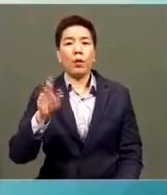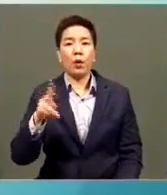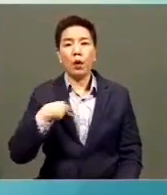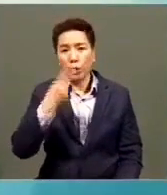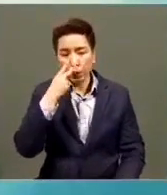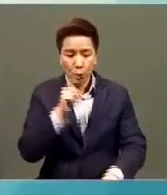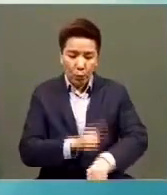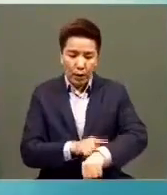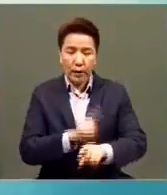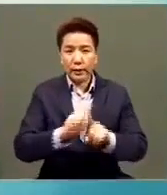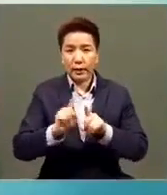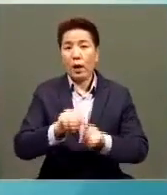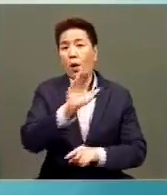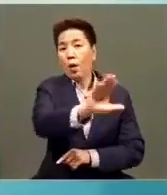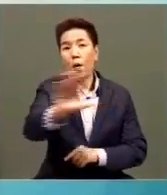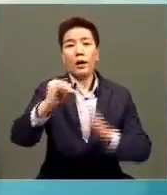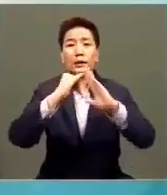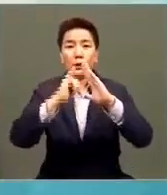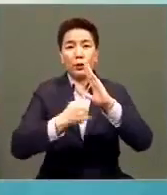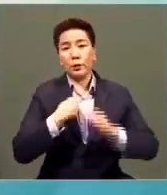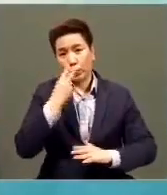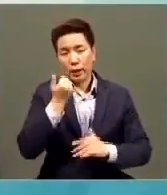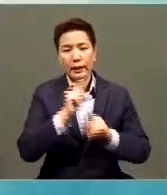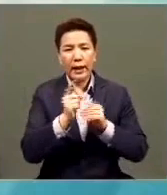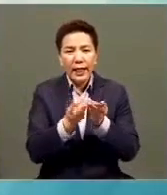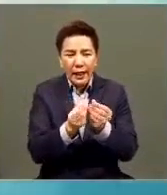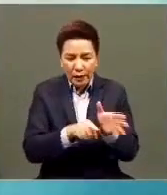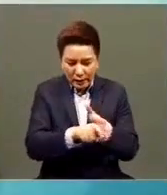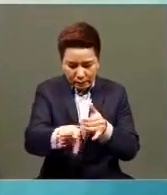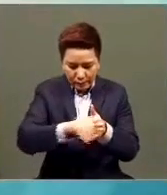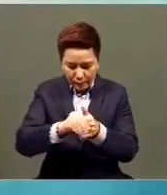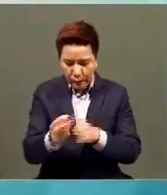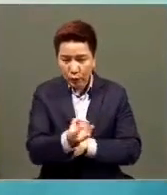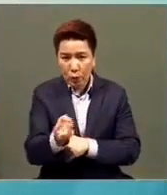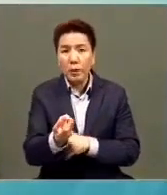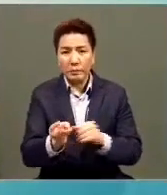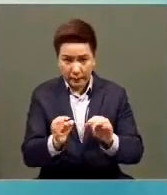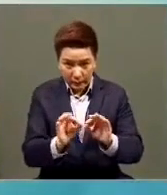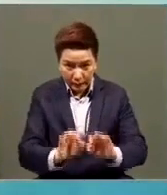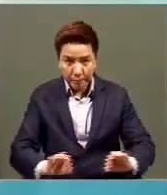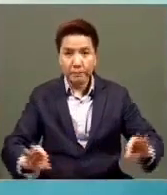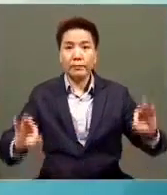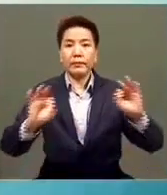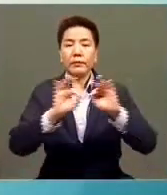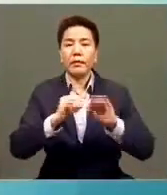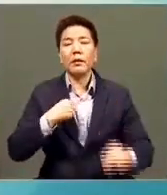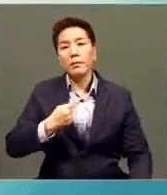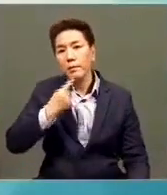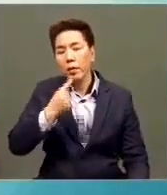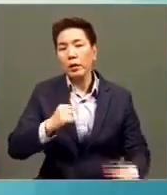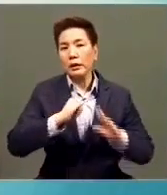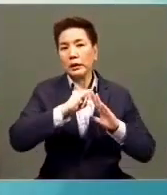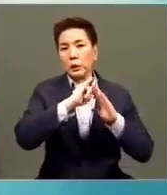ามไทม์ไลน์ในจังหวัดของท่านได้แต่ตัวเลขต่ำๆเหล่านี้ยังถือว่ามีความสำคัญค่ะเป็นตัวบ่งชี้ว่า